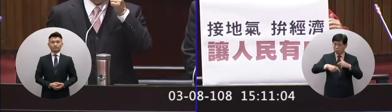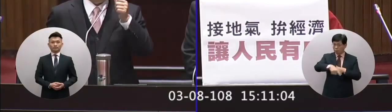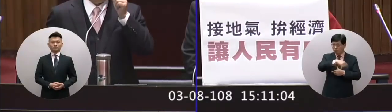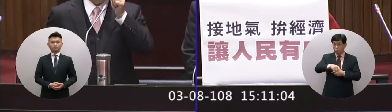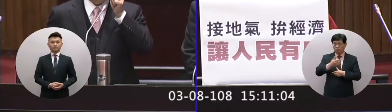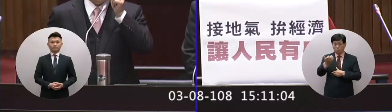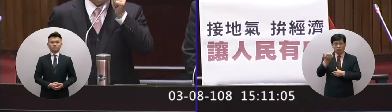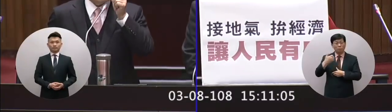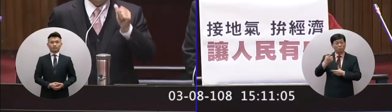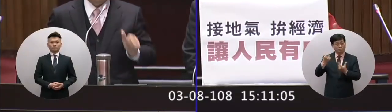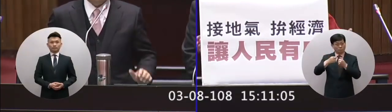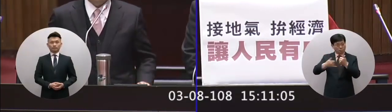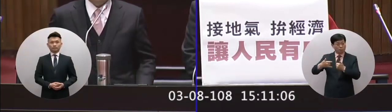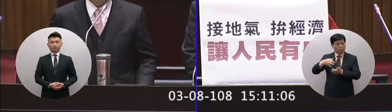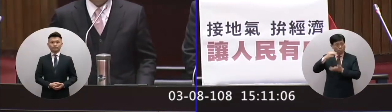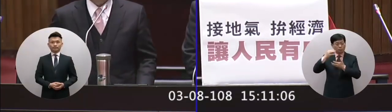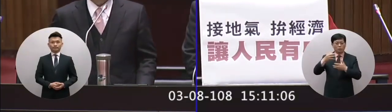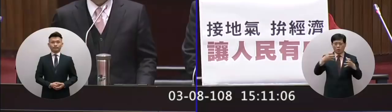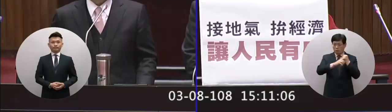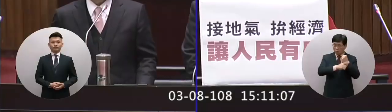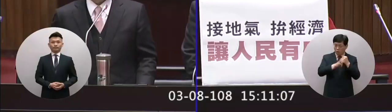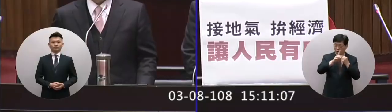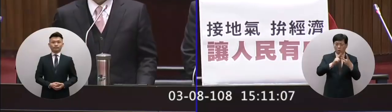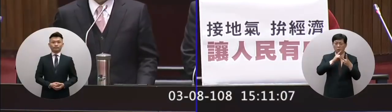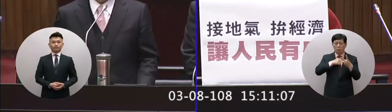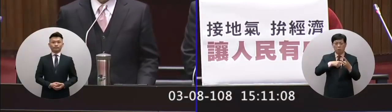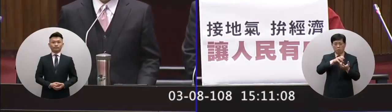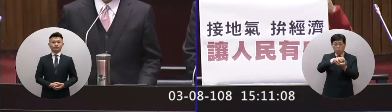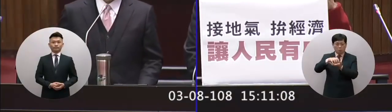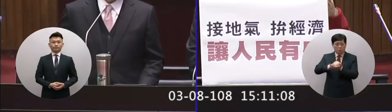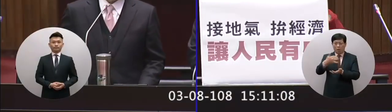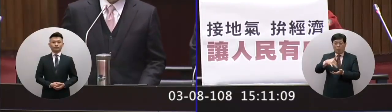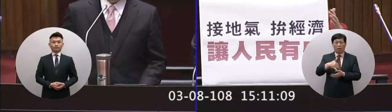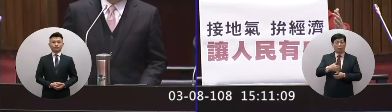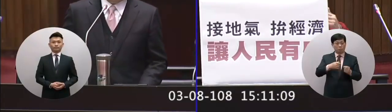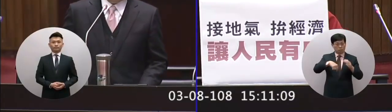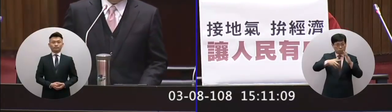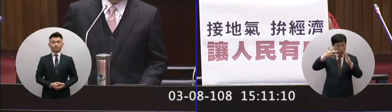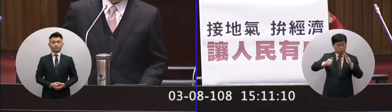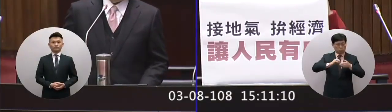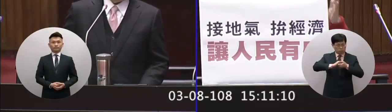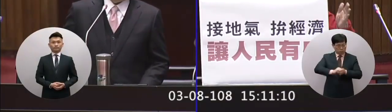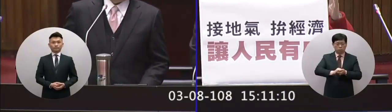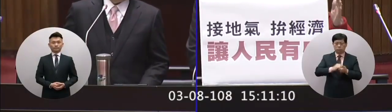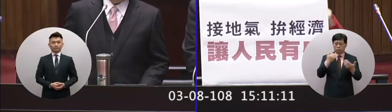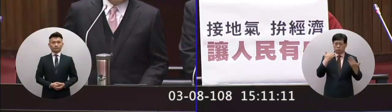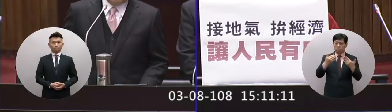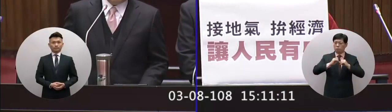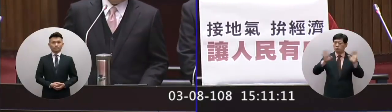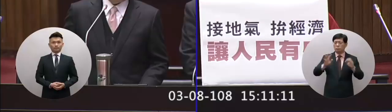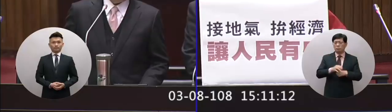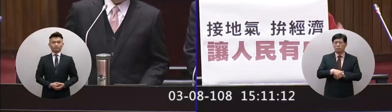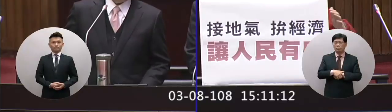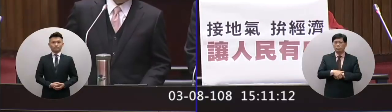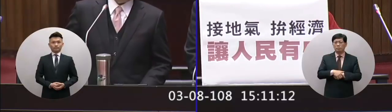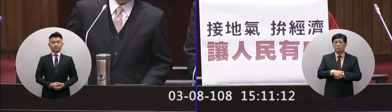实上头拄其他委员讲过，有些是合法工厂，有些是未登记工厂，但是院长已经做了政策的方向